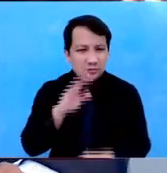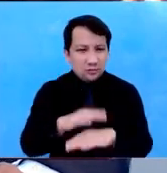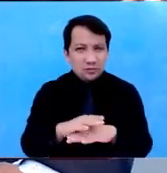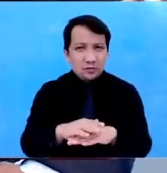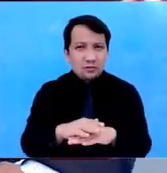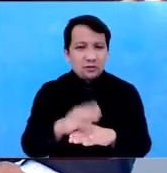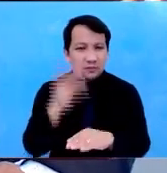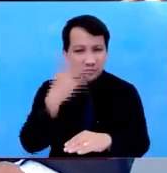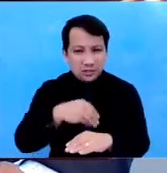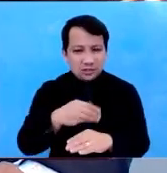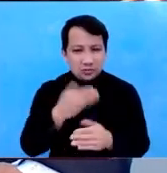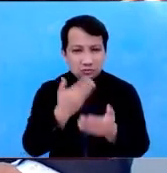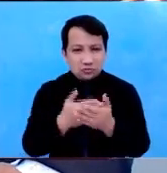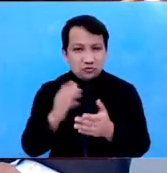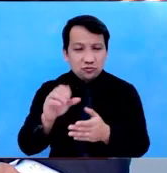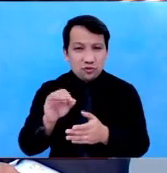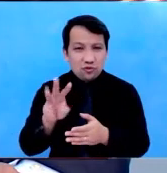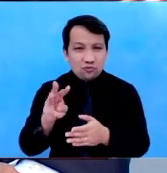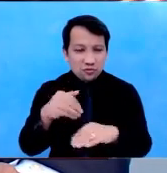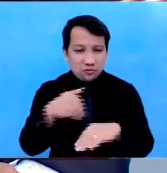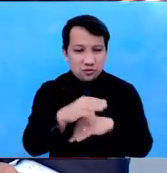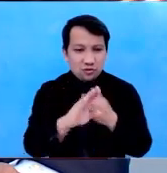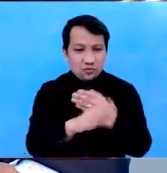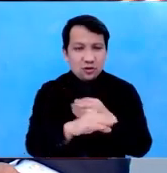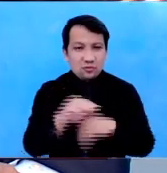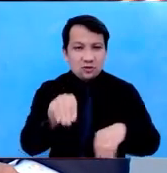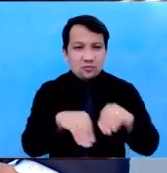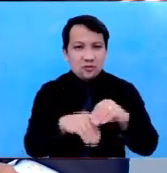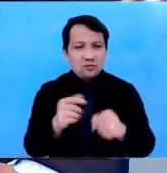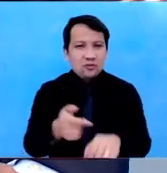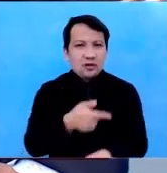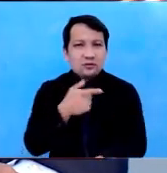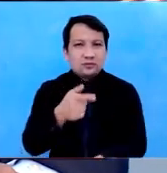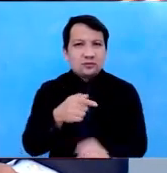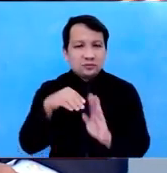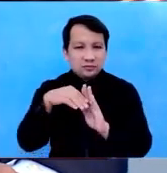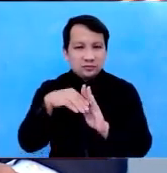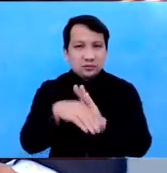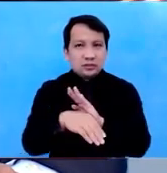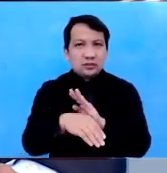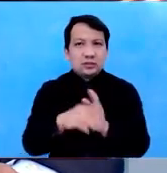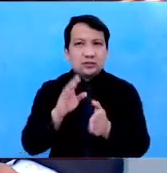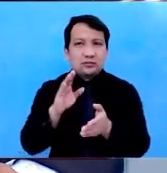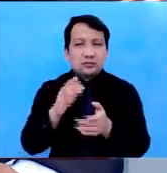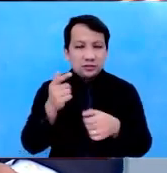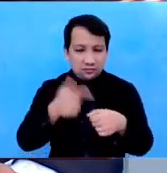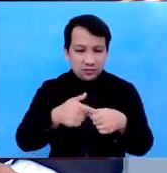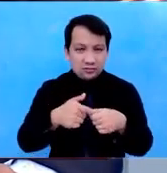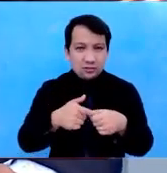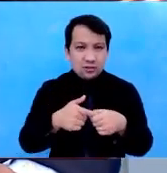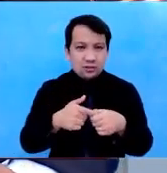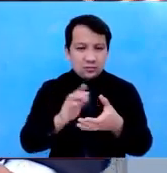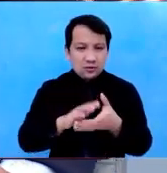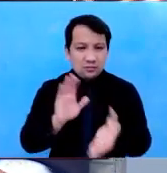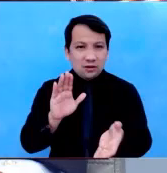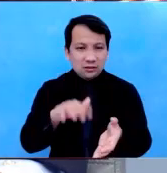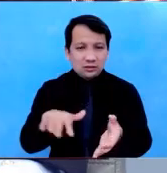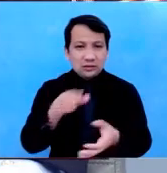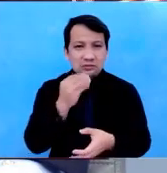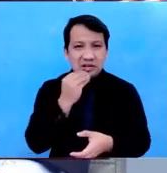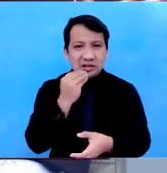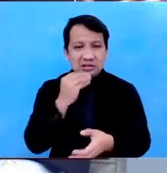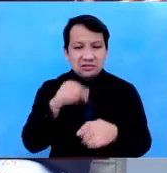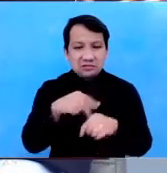balita ito para sa mga nagre-remit, hindi magtatagal ay itutulak din ito ang presyo ng gasolina at pagkain sa Pilipinas.